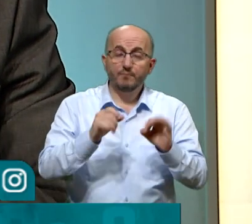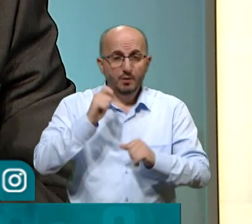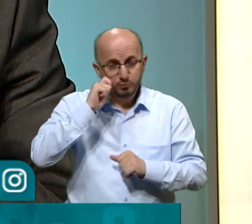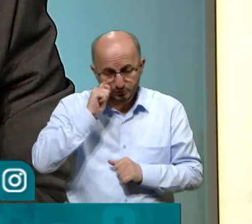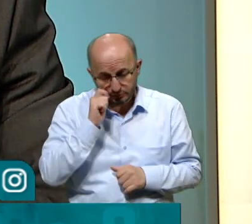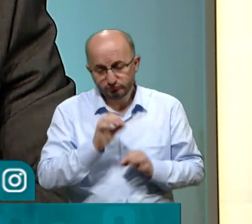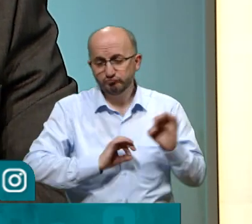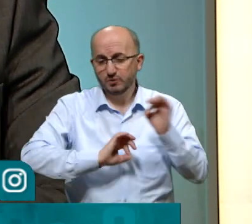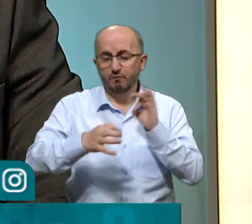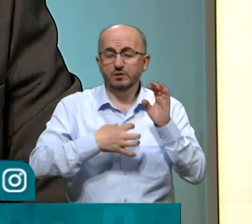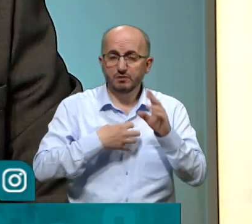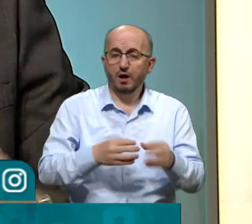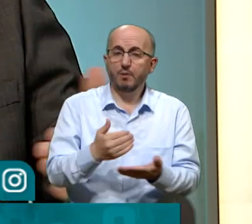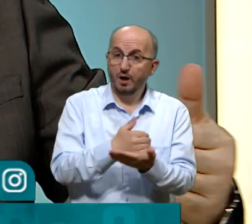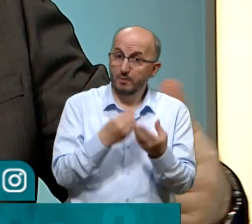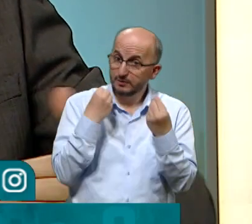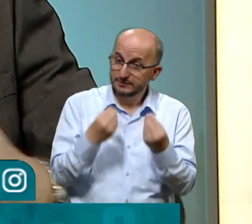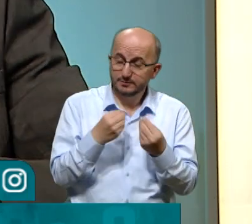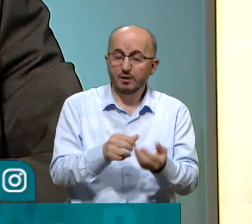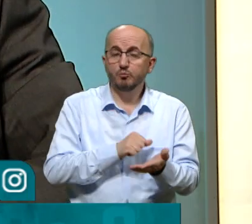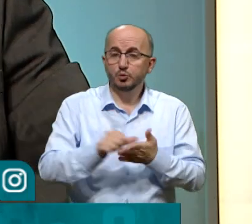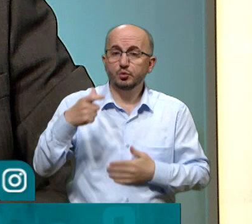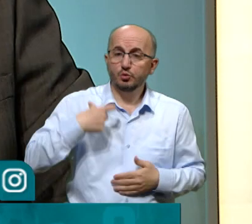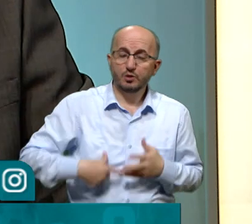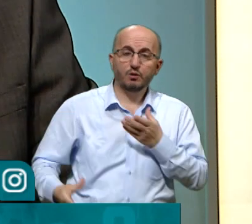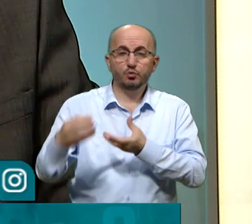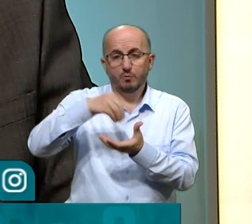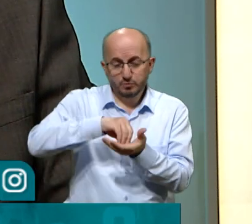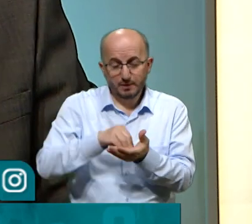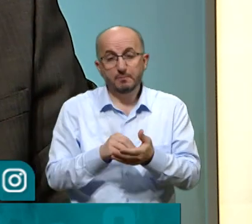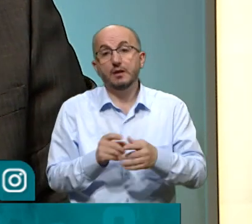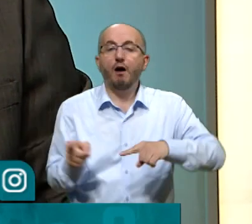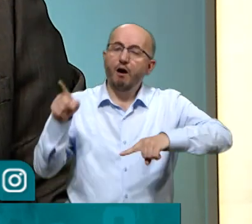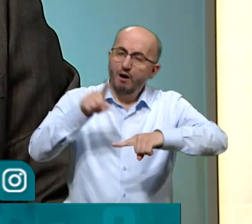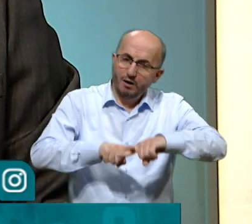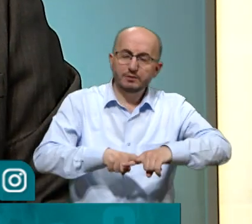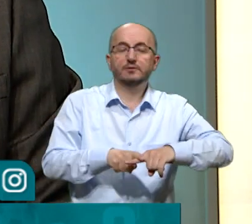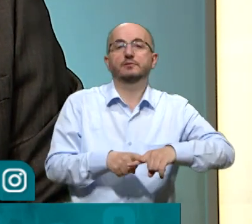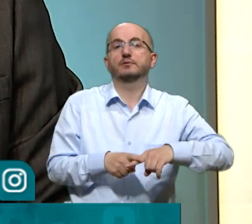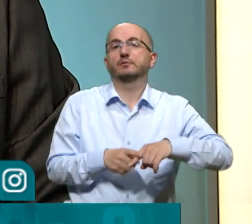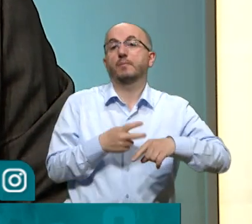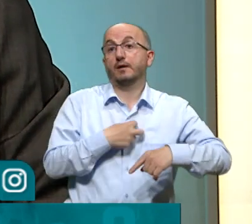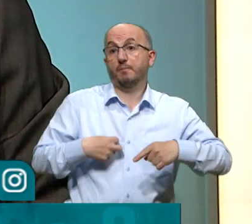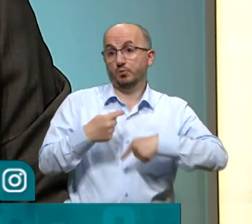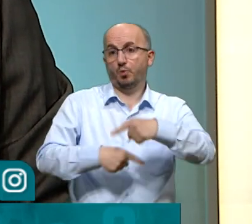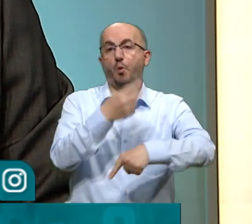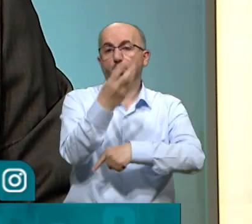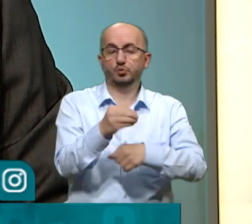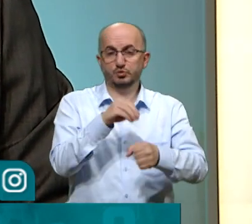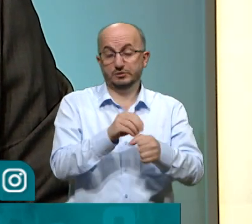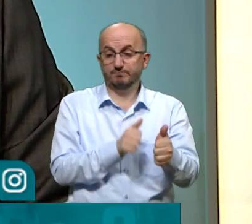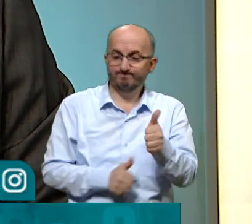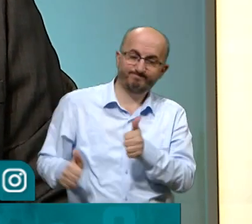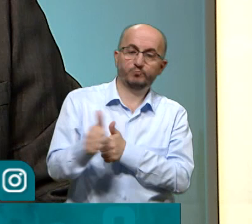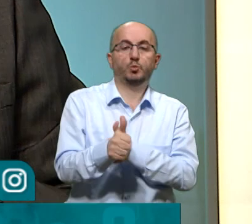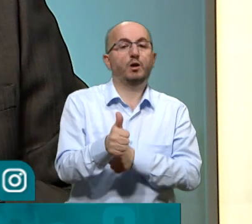Takva sahibi a Melisa'yı sahibisi ev bütün vasıfları toplayıp Bir de artı vasıl ilave ettiği için o Elbette ki önüne